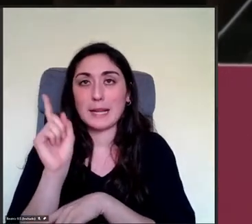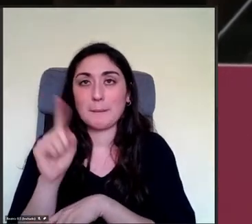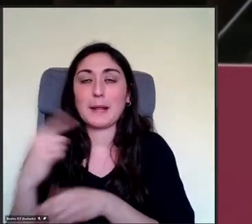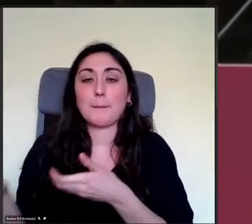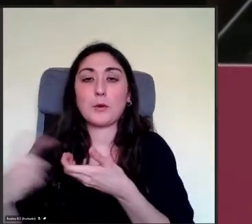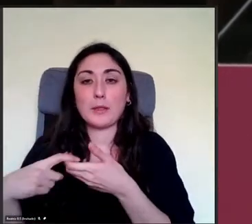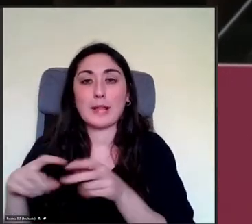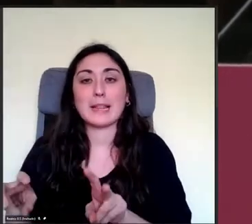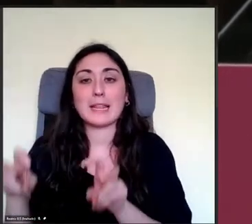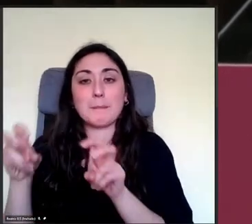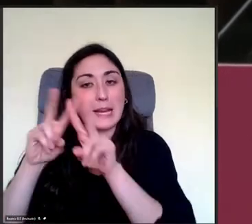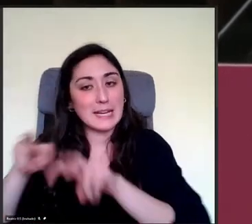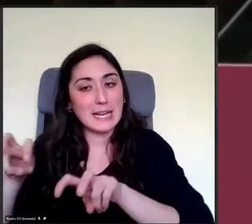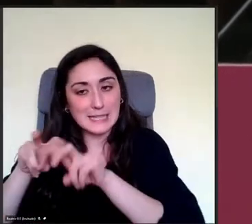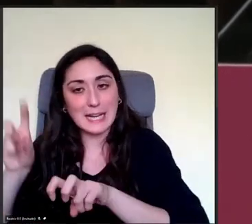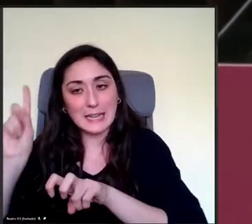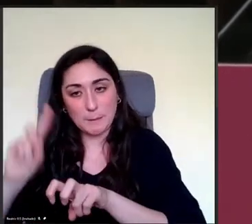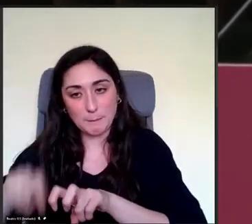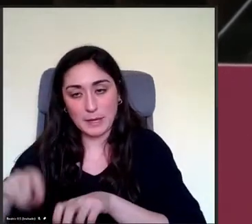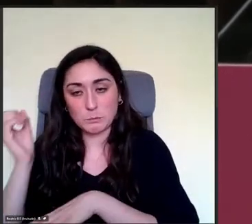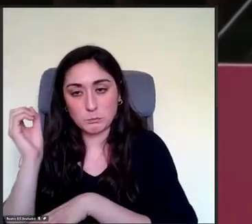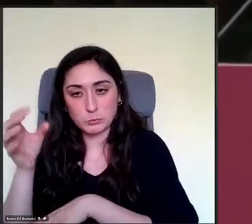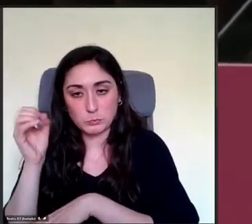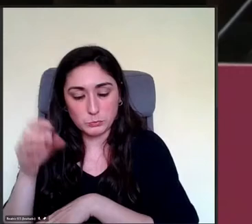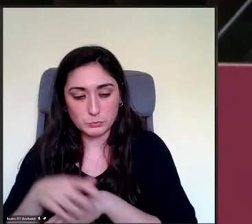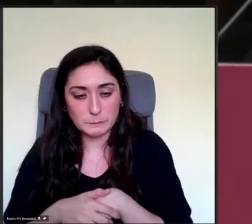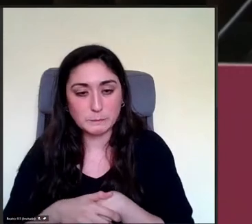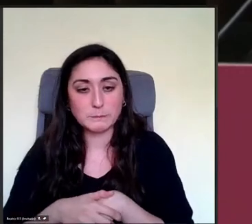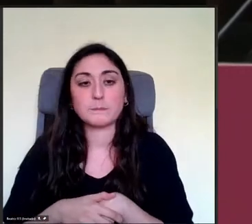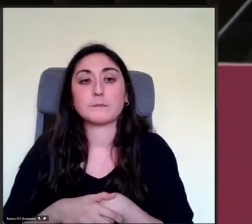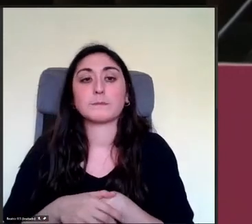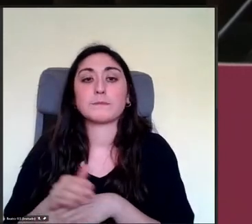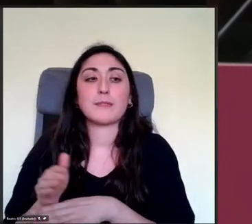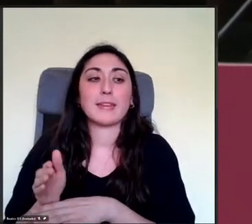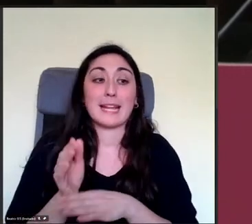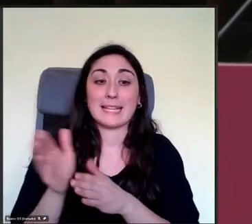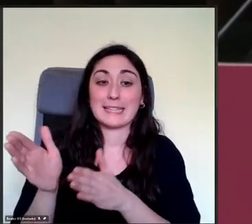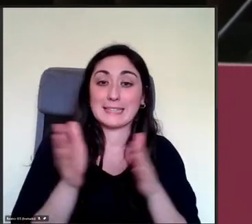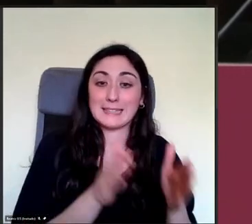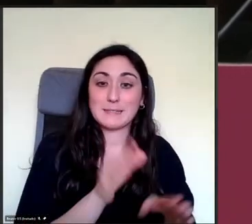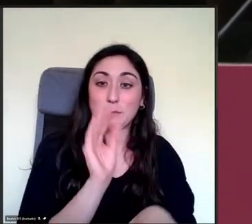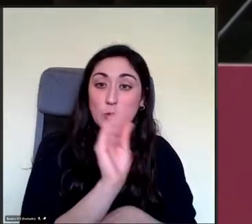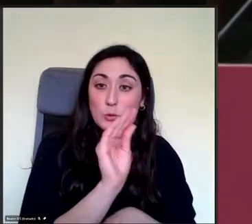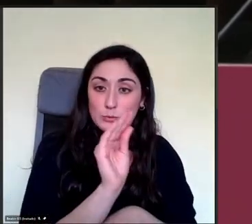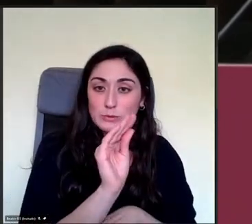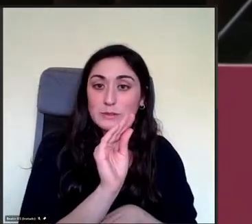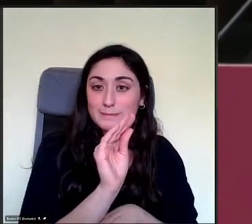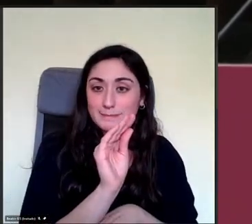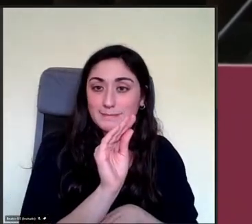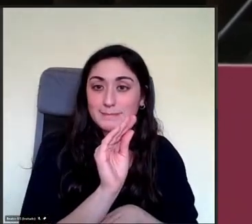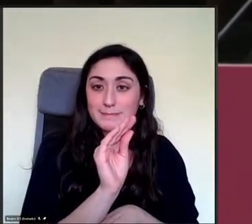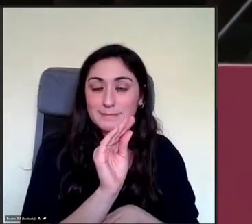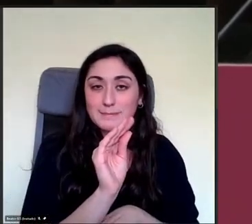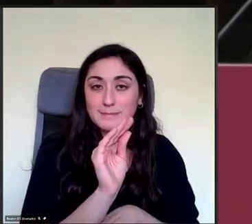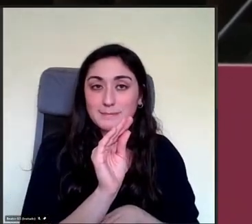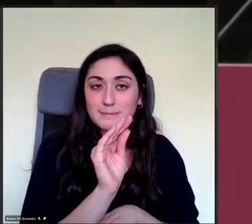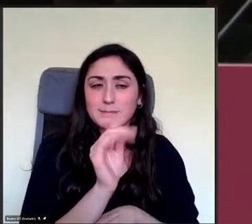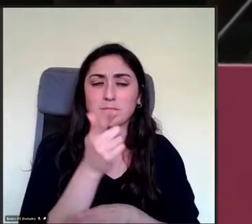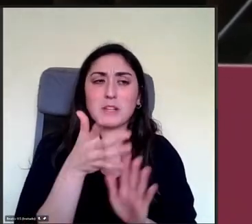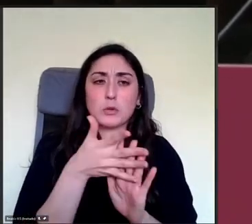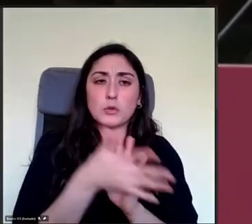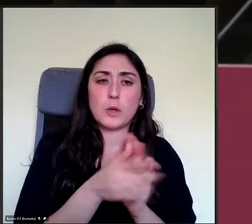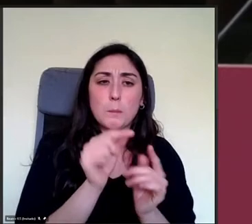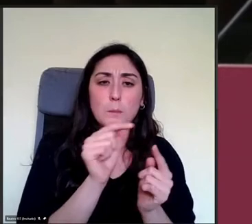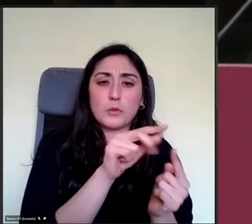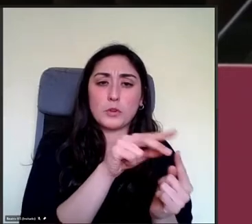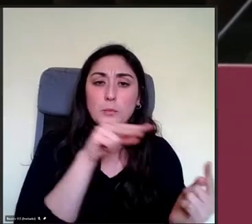la recerca. Pel que fa al tema de la docència, es va plantejar que la introducció a la perspectiva de